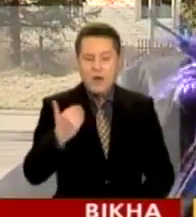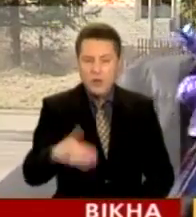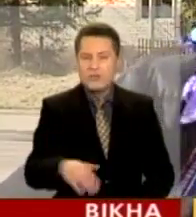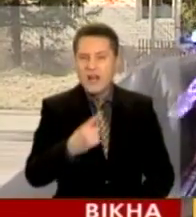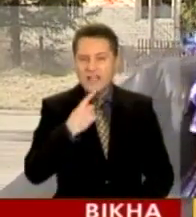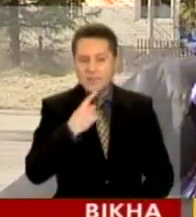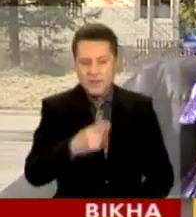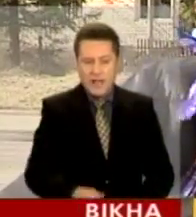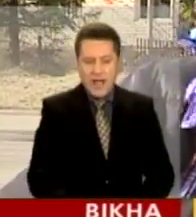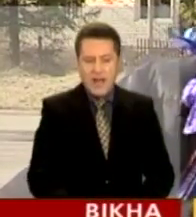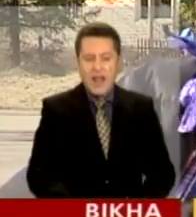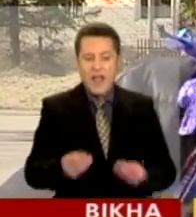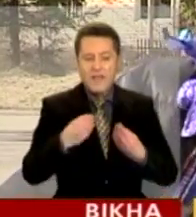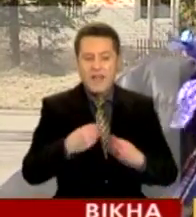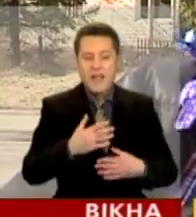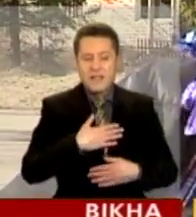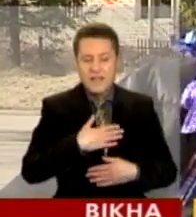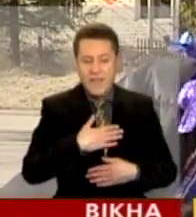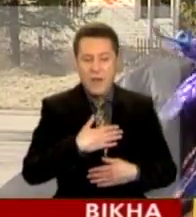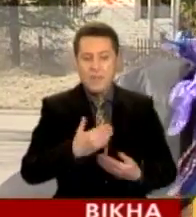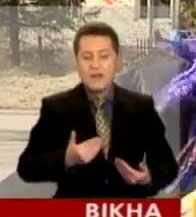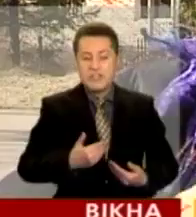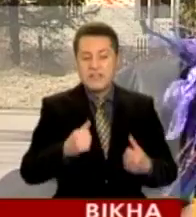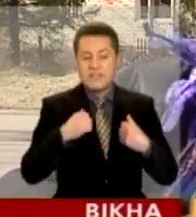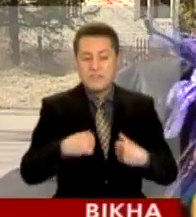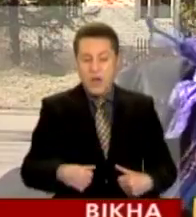її, дайте нам вже пожити спокійно.